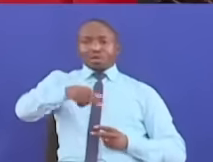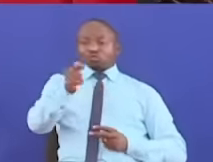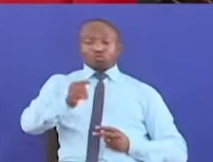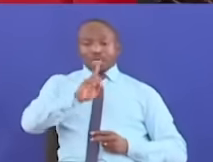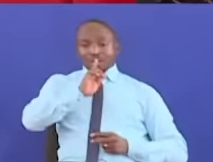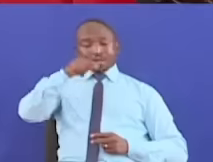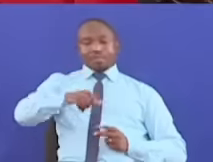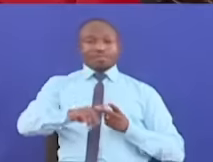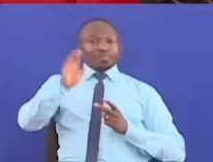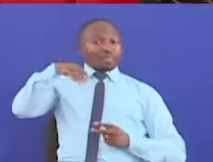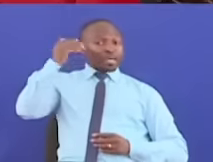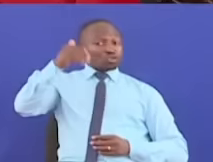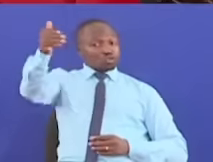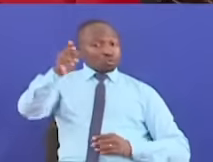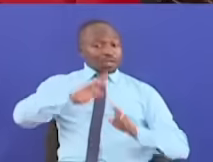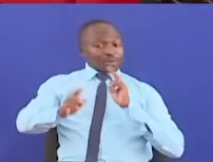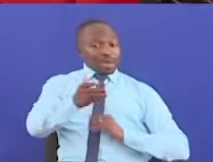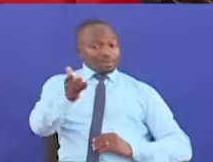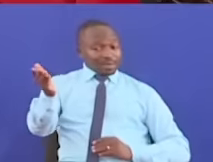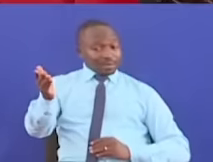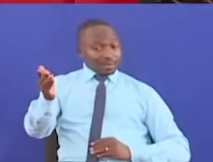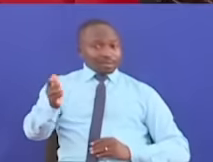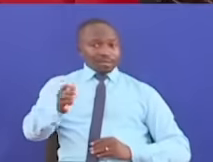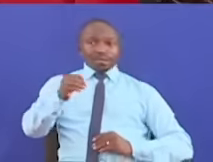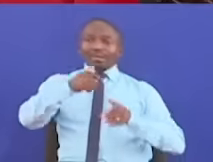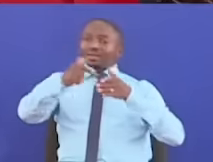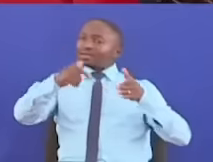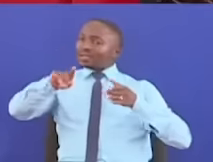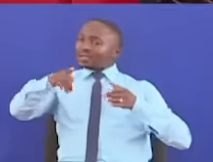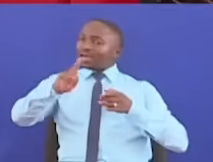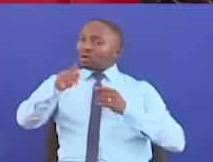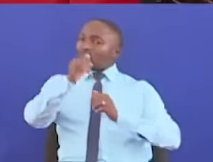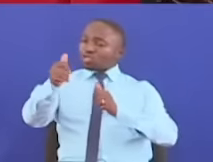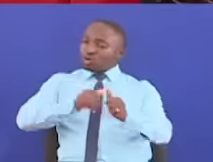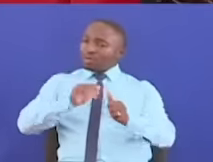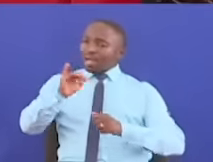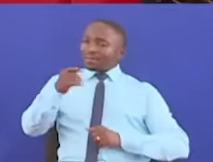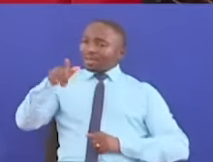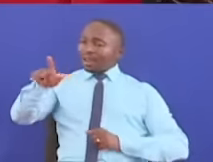nanam kesh kuta katika mj adala mine nit taja nani wako